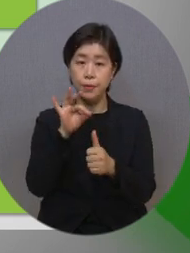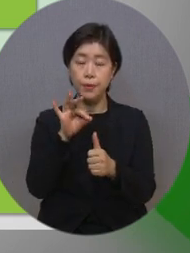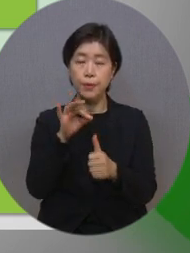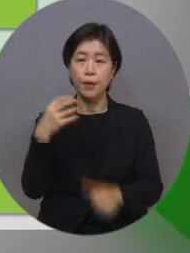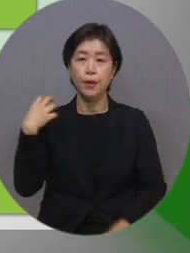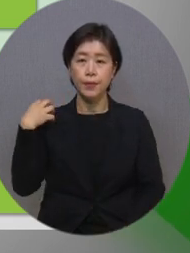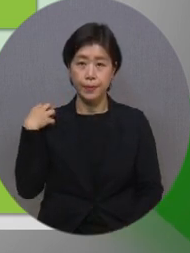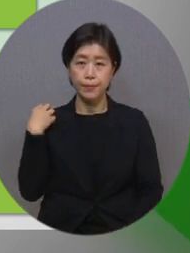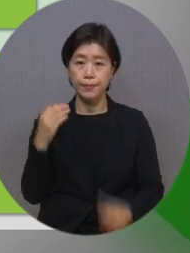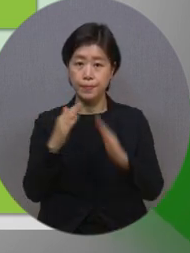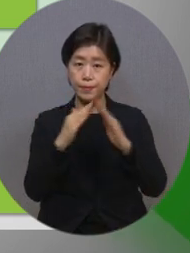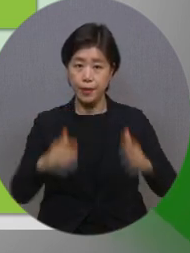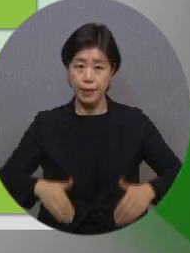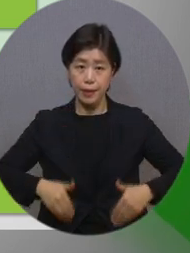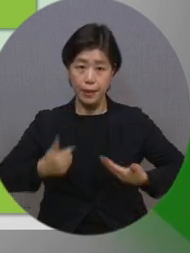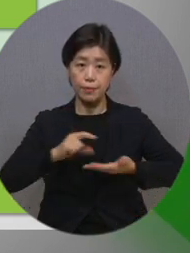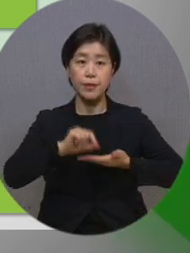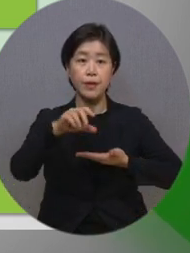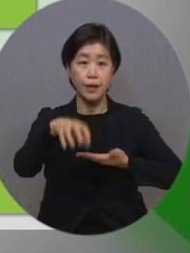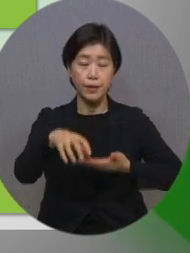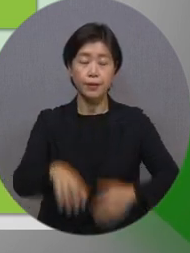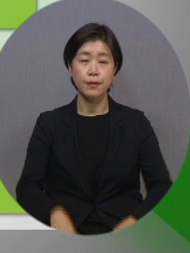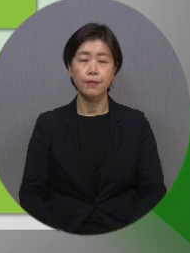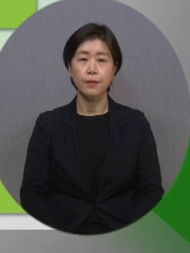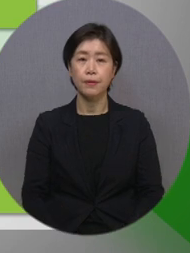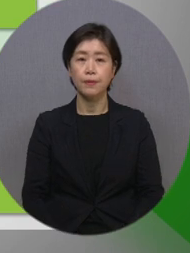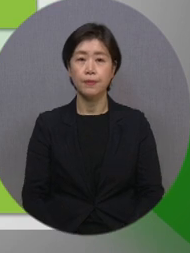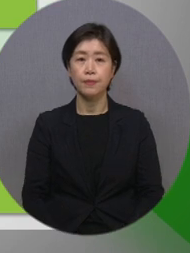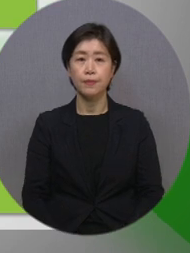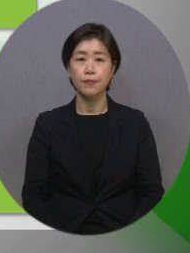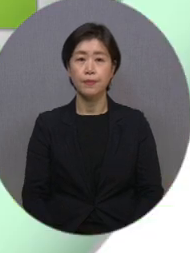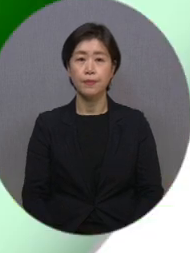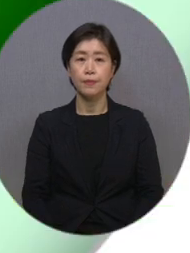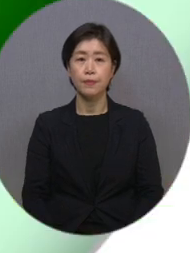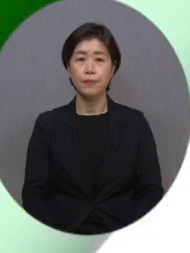채용하며 담당 지사는 전남 지사입니다.